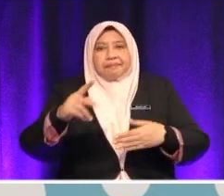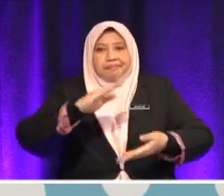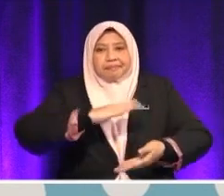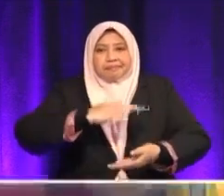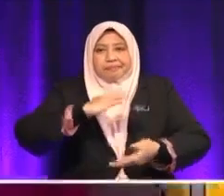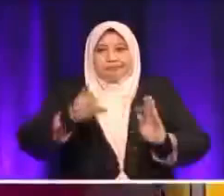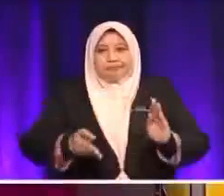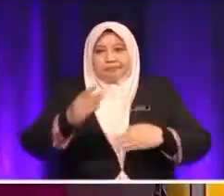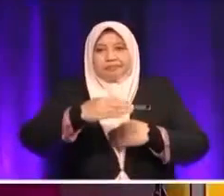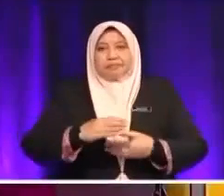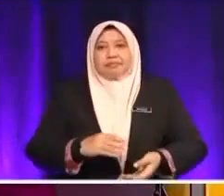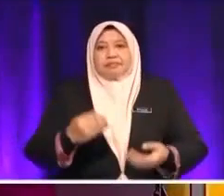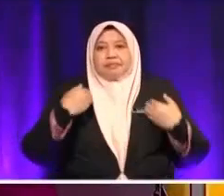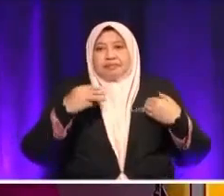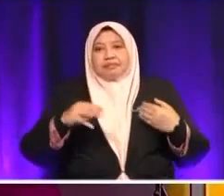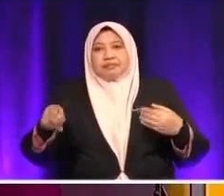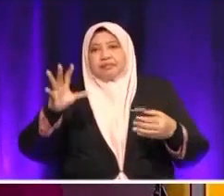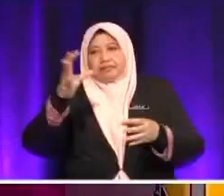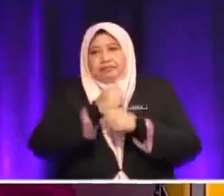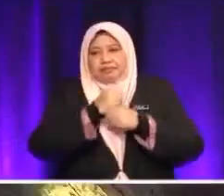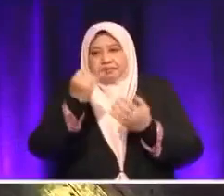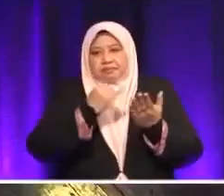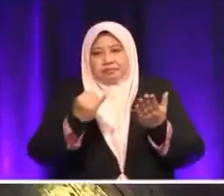Ada Pak murid yang berjaya melukis